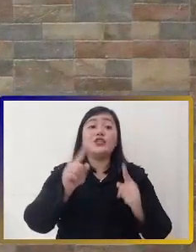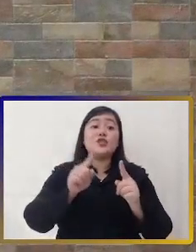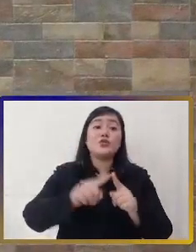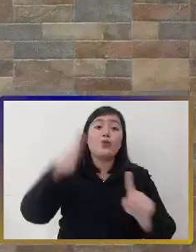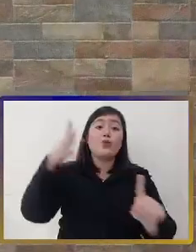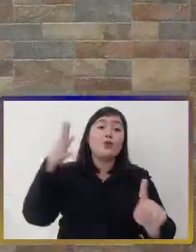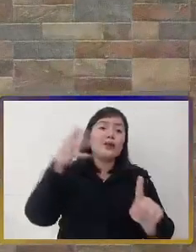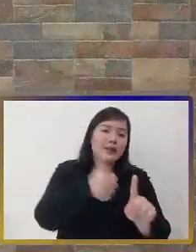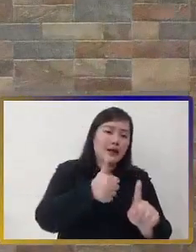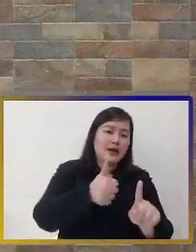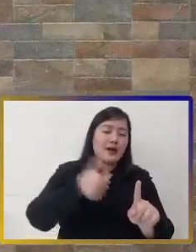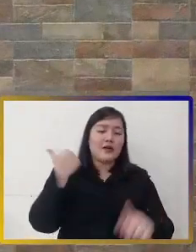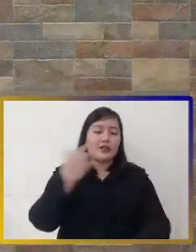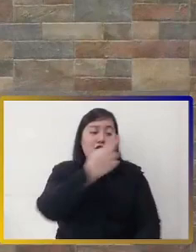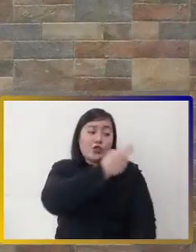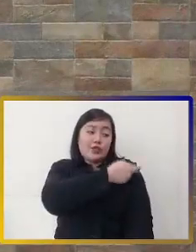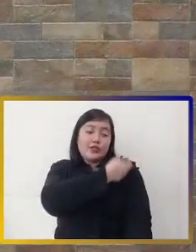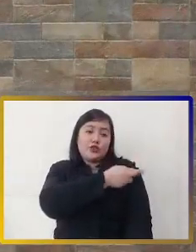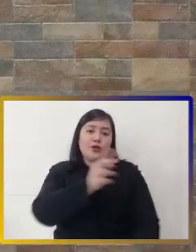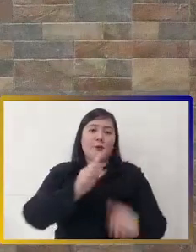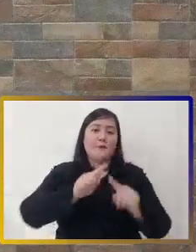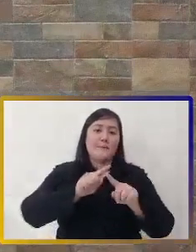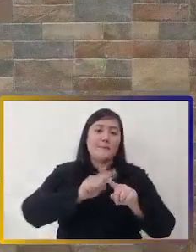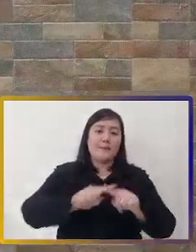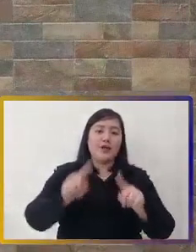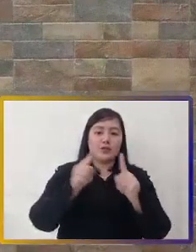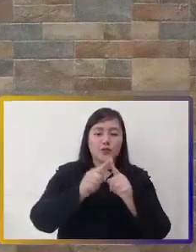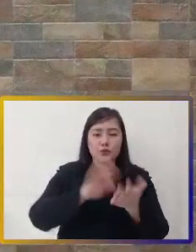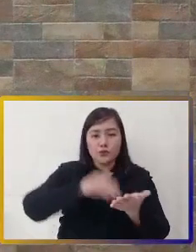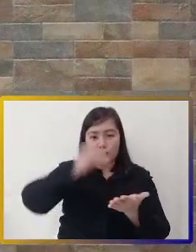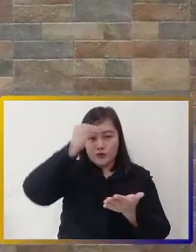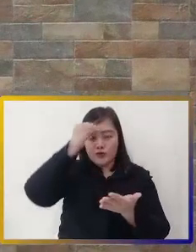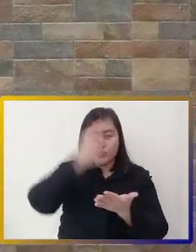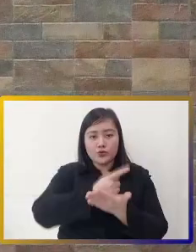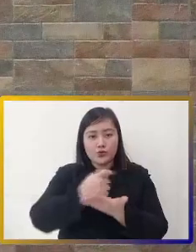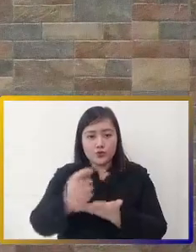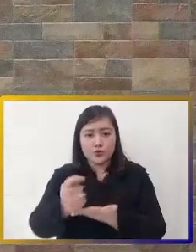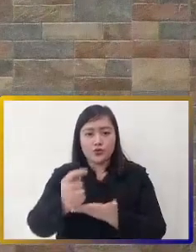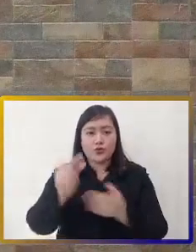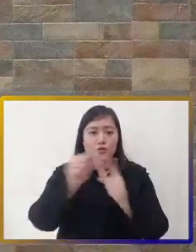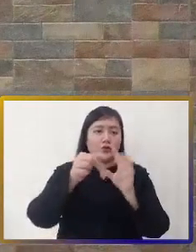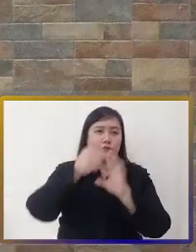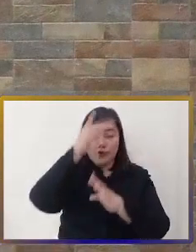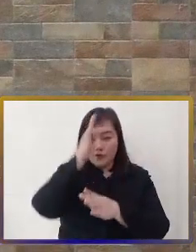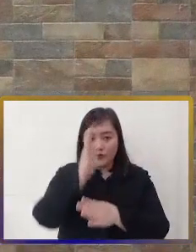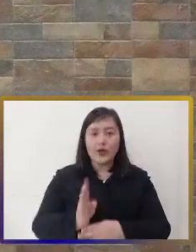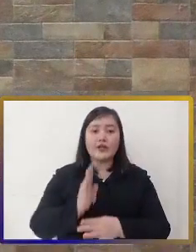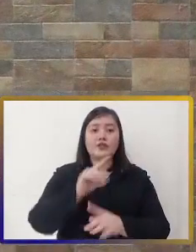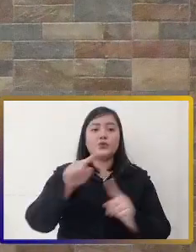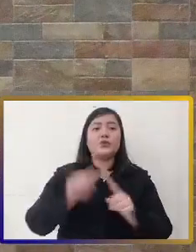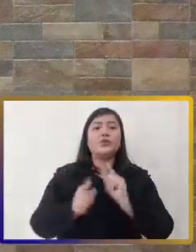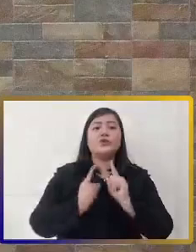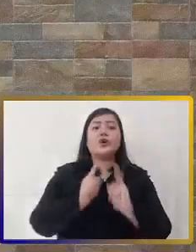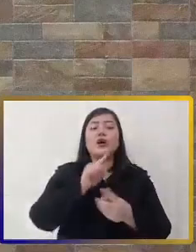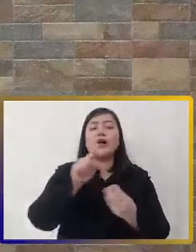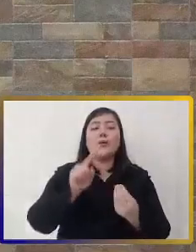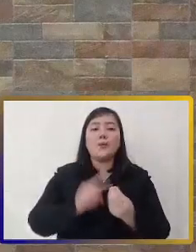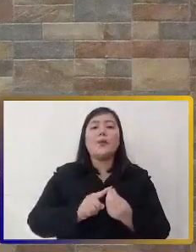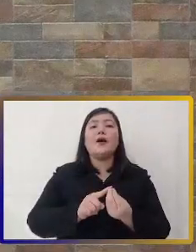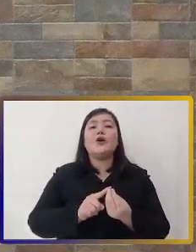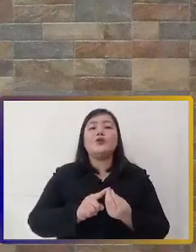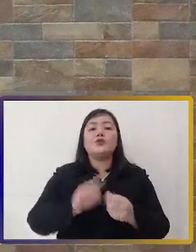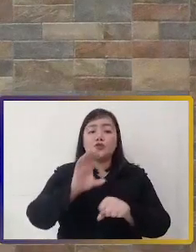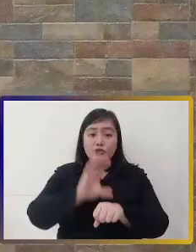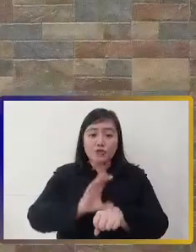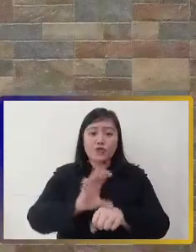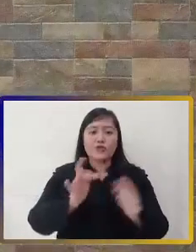the truthfulness of God's Word pagdating sa simbahan na itinatag ng Panginoong Jesucristo. You see, kailangan po maintindihan po